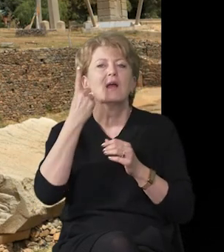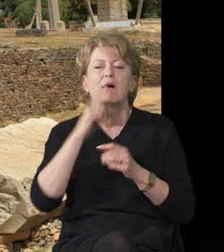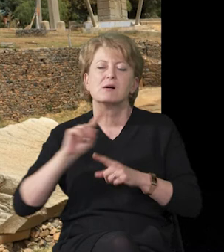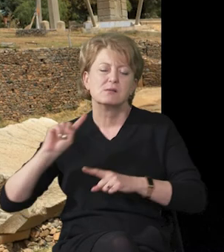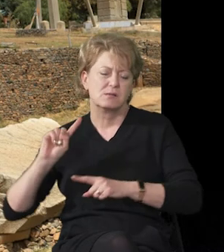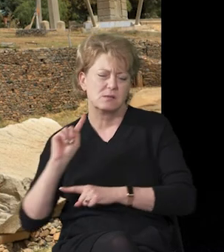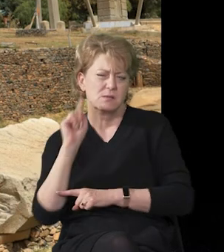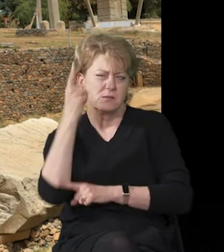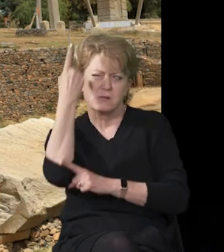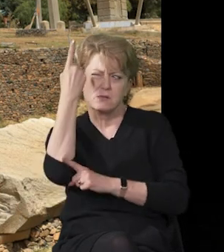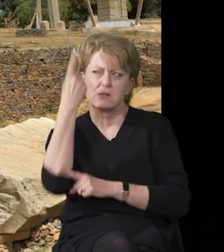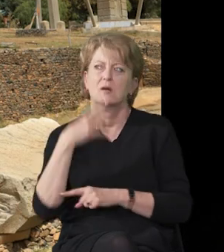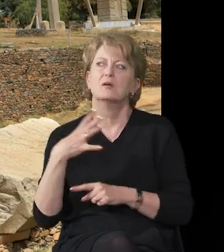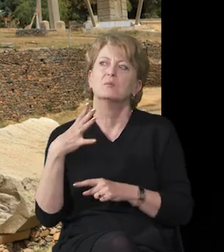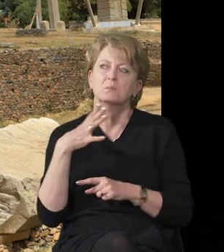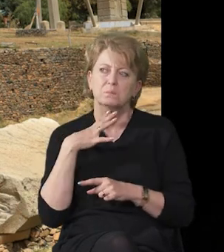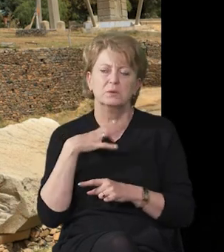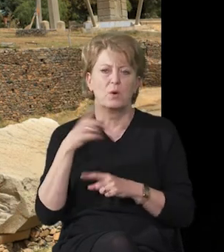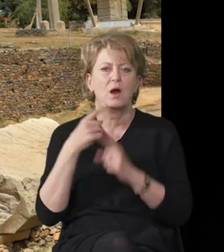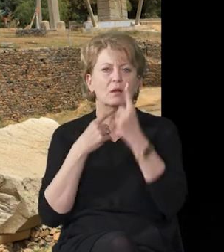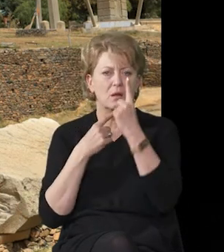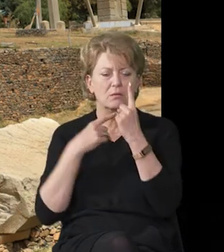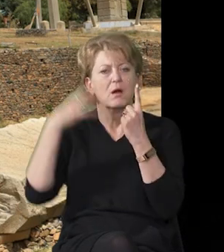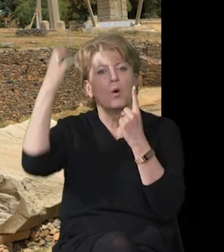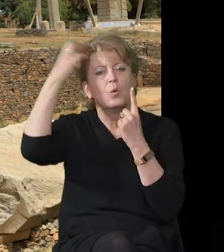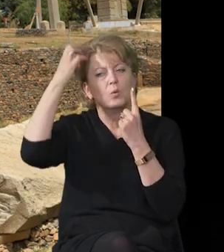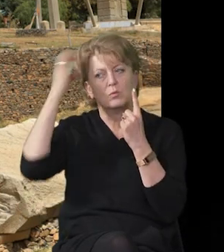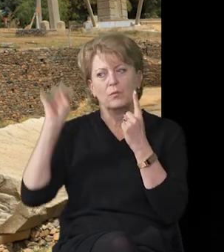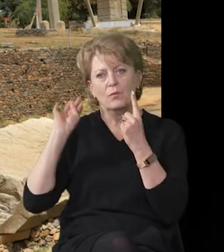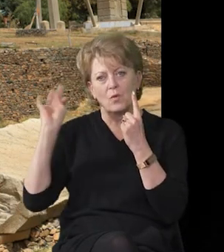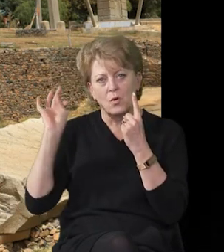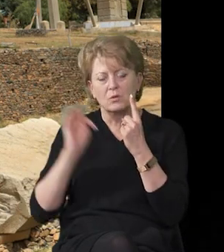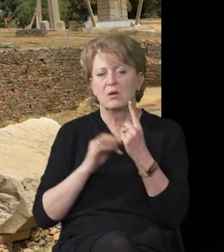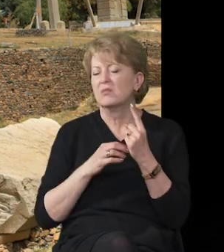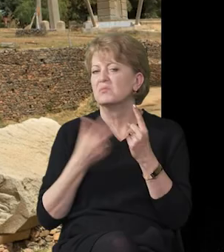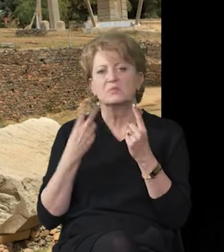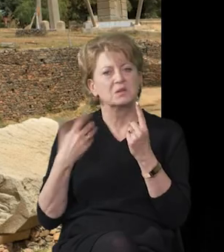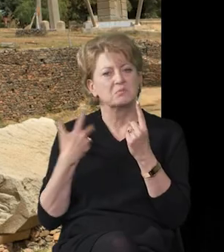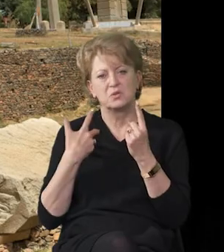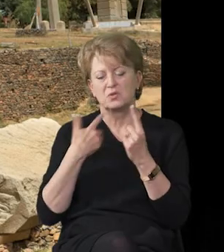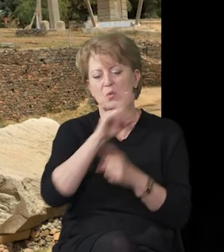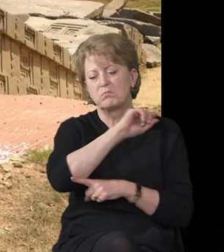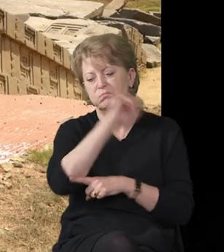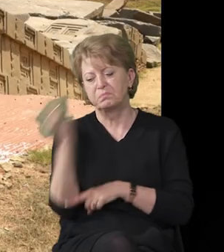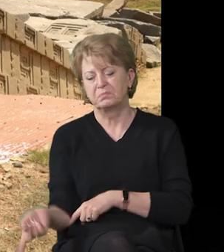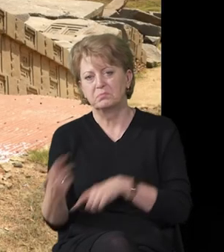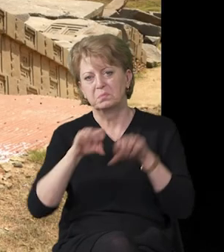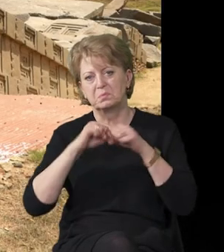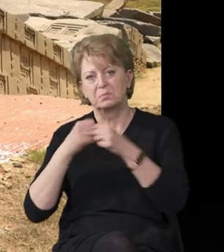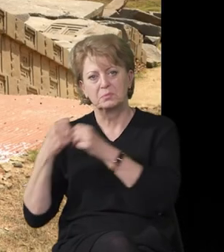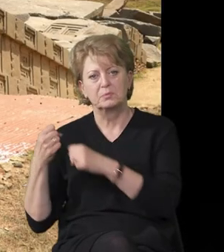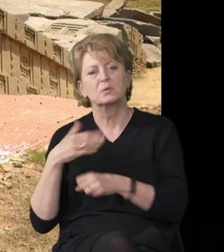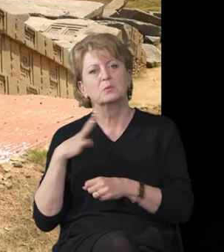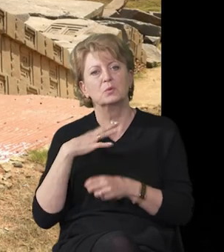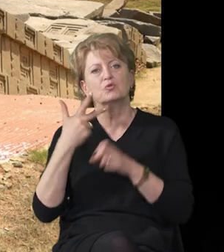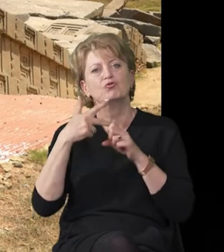króla Remhai, która niestety nie przetrwała. Ona została przewrócona i potrzaskała się. Miała 33 metry